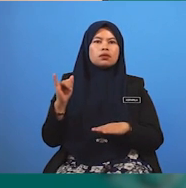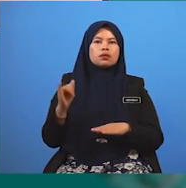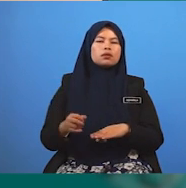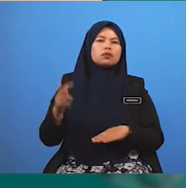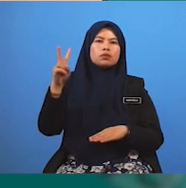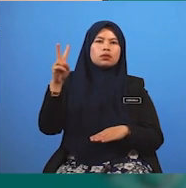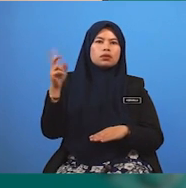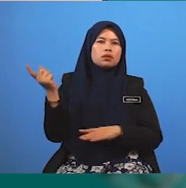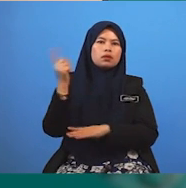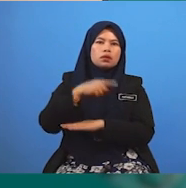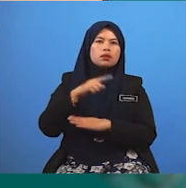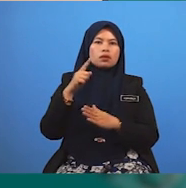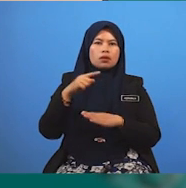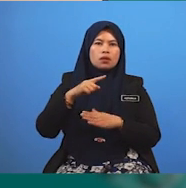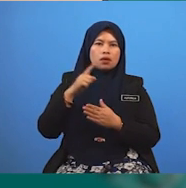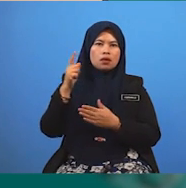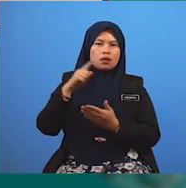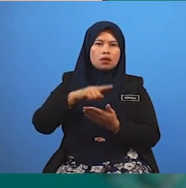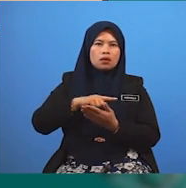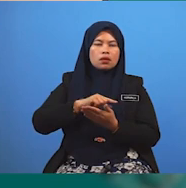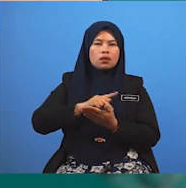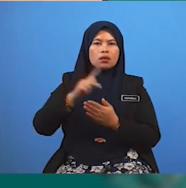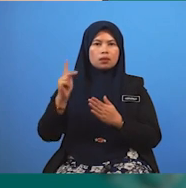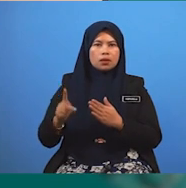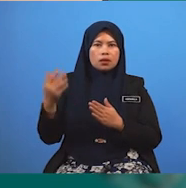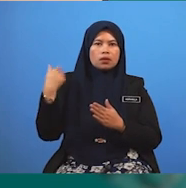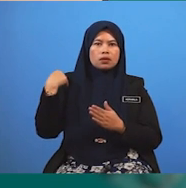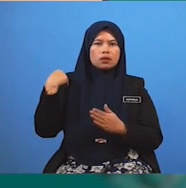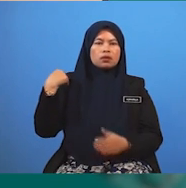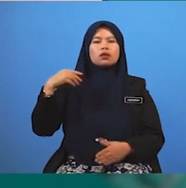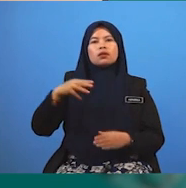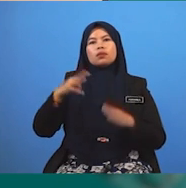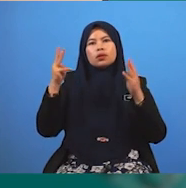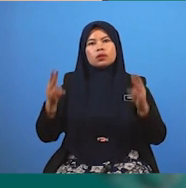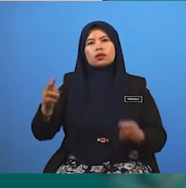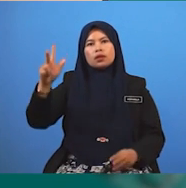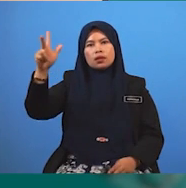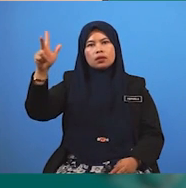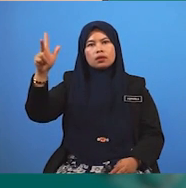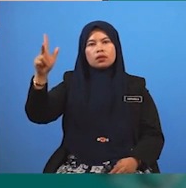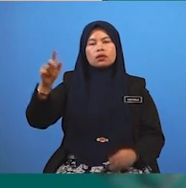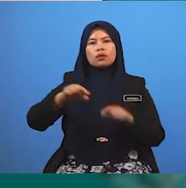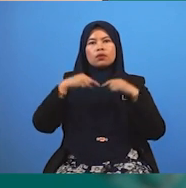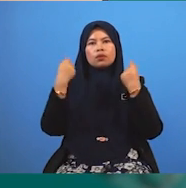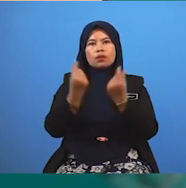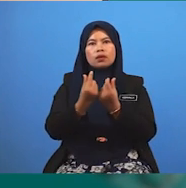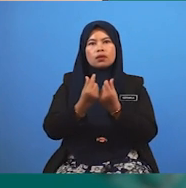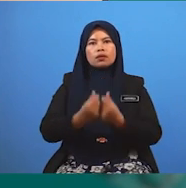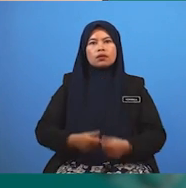terbahagi kepada tiga golongan, iaitu Ashabul Yamin, Ashabul Shimal